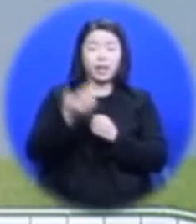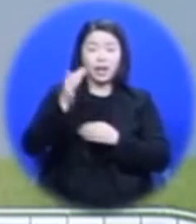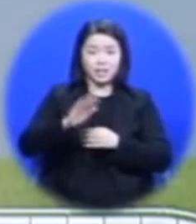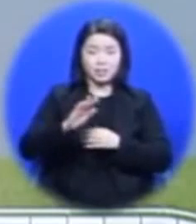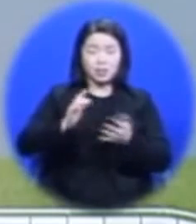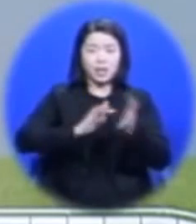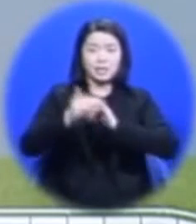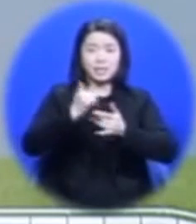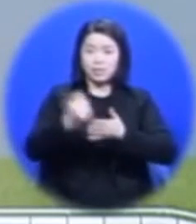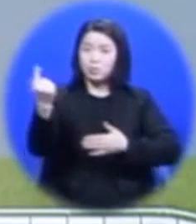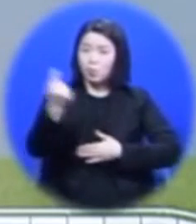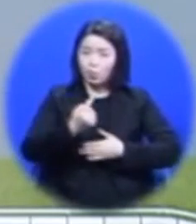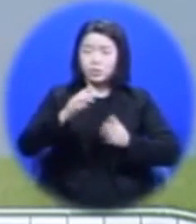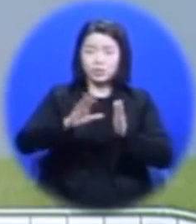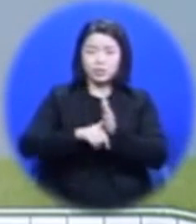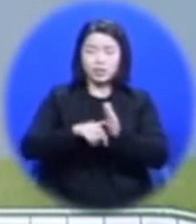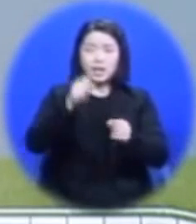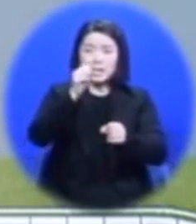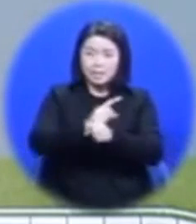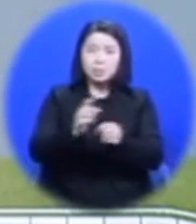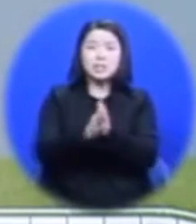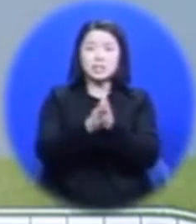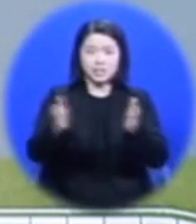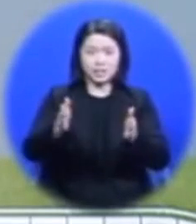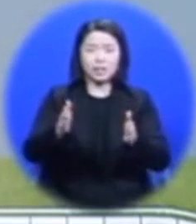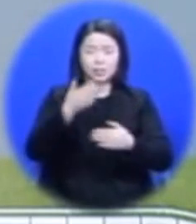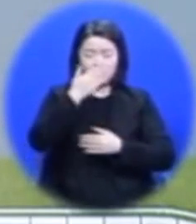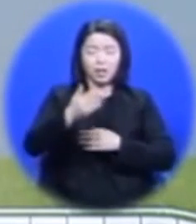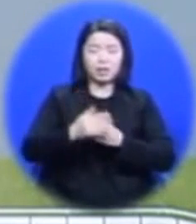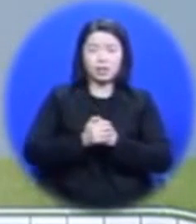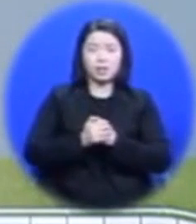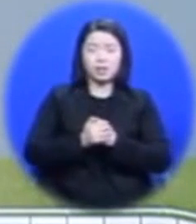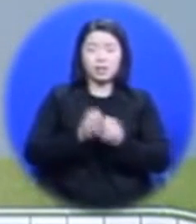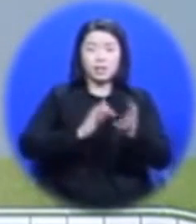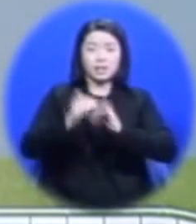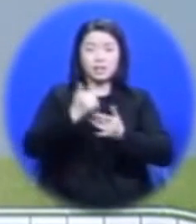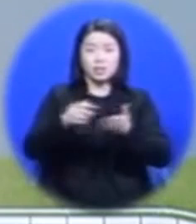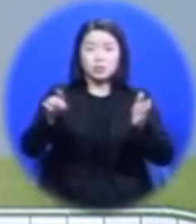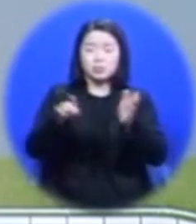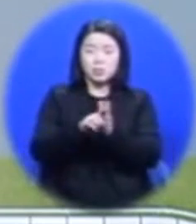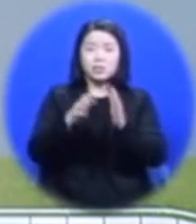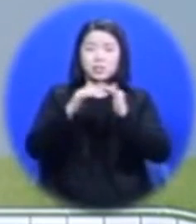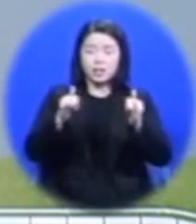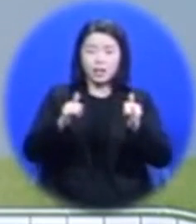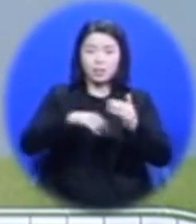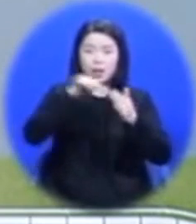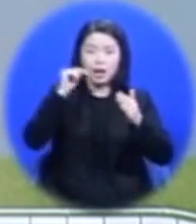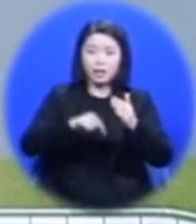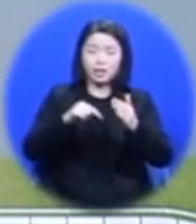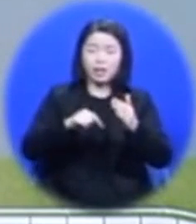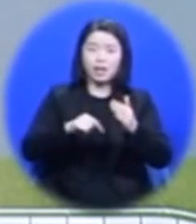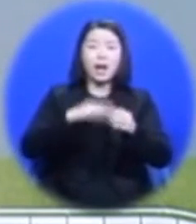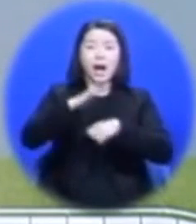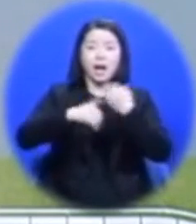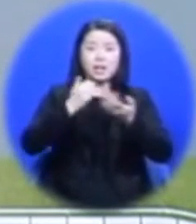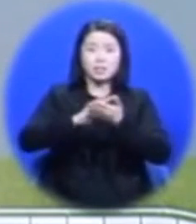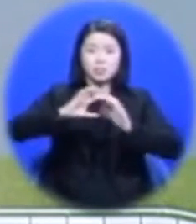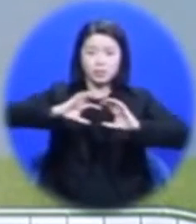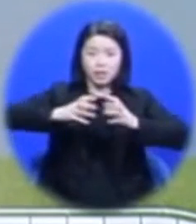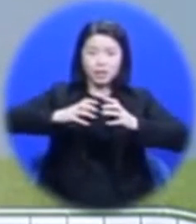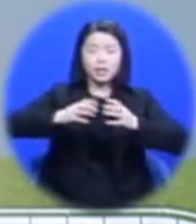그렇지만 예수님이 오셨을 때 이미 시작했어요. 예수 믿는 사람 마음 안에 이미 하나님의 나라가 시작이